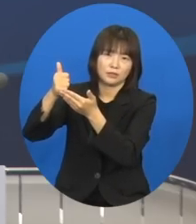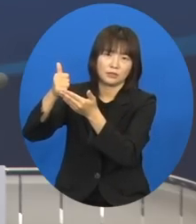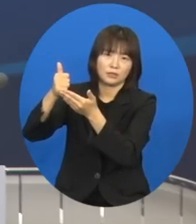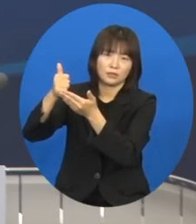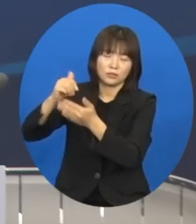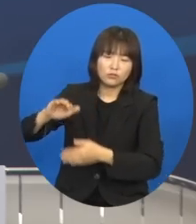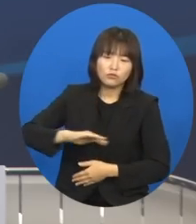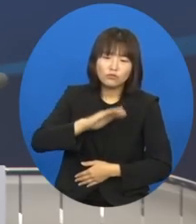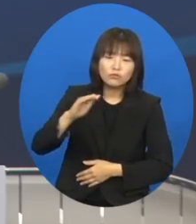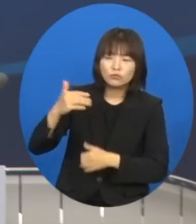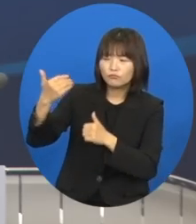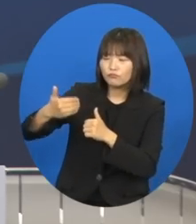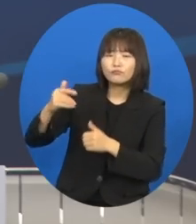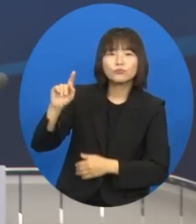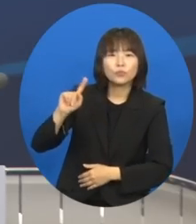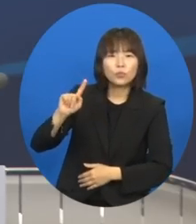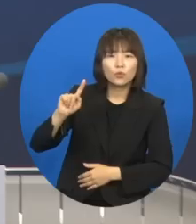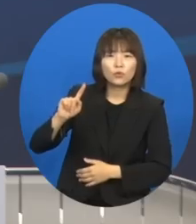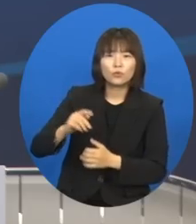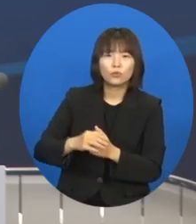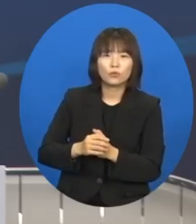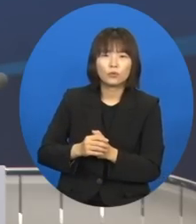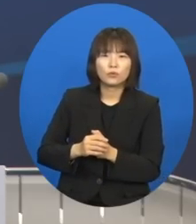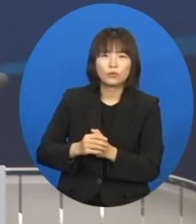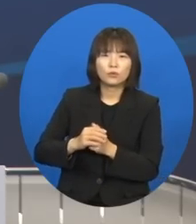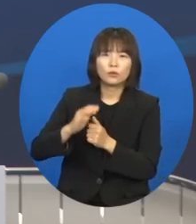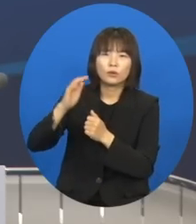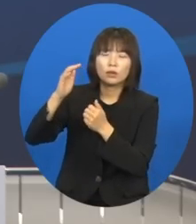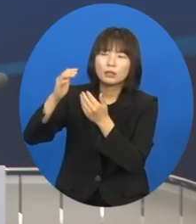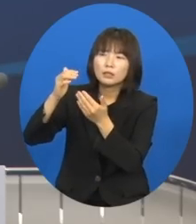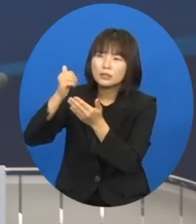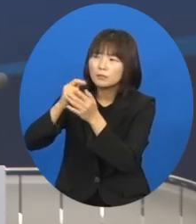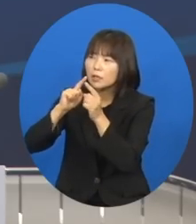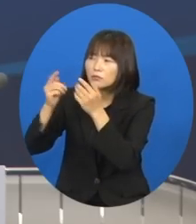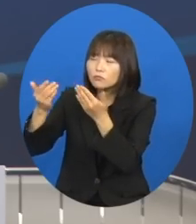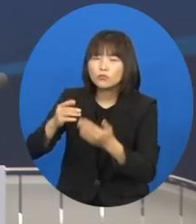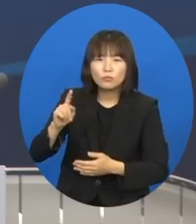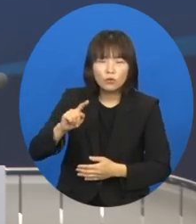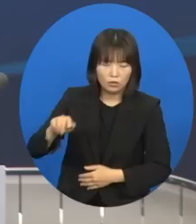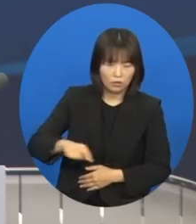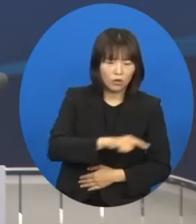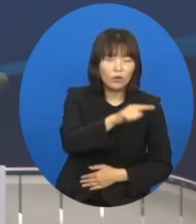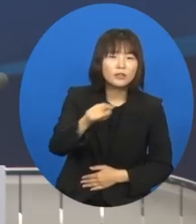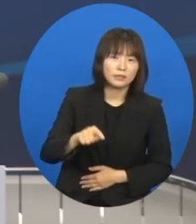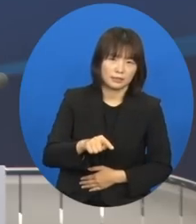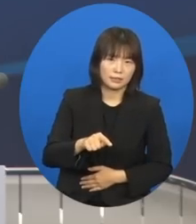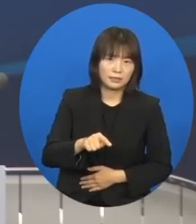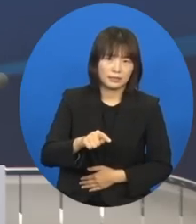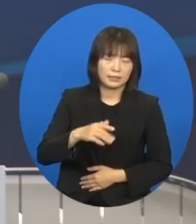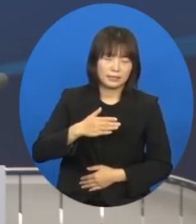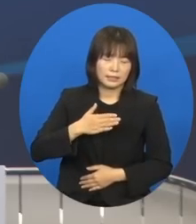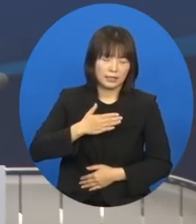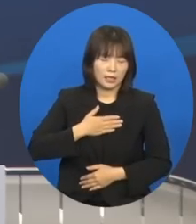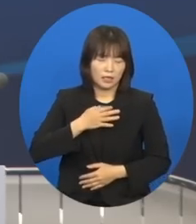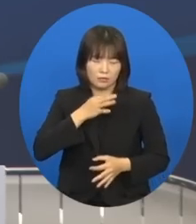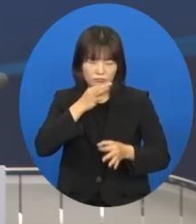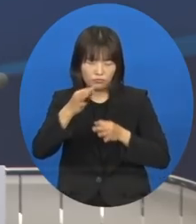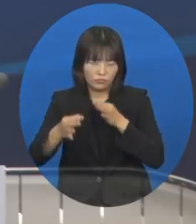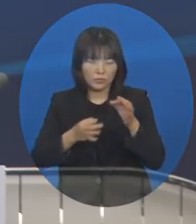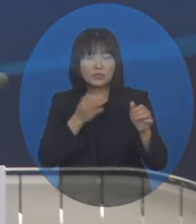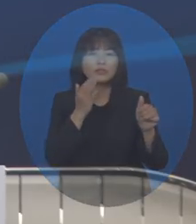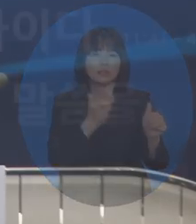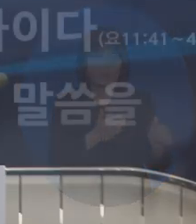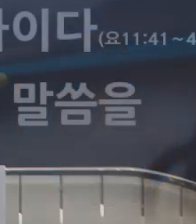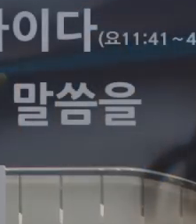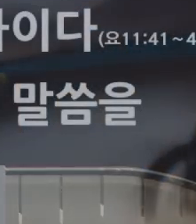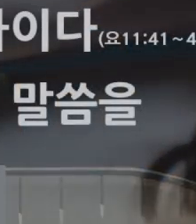무엇을 요구하느냐? 우리는 그냥 하나님 이렇게 하는 것이 아니라 하나님 이렇게 말씀하셨어요. 너희는 내게 부르짖으라.